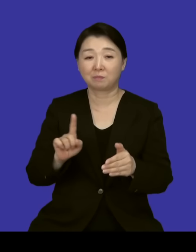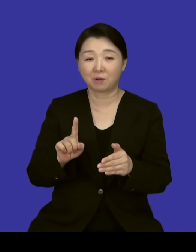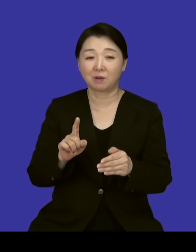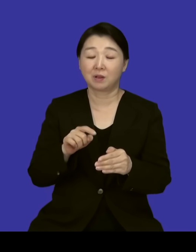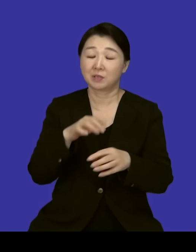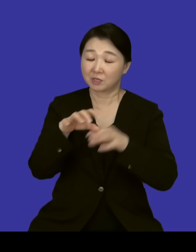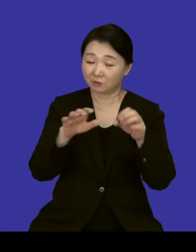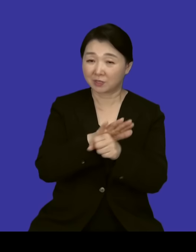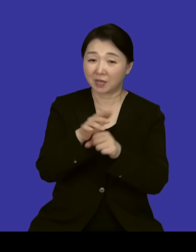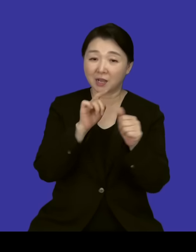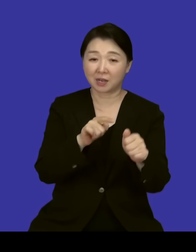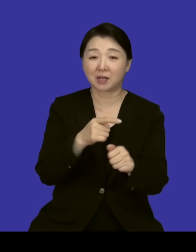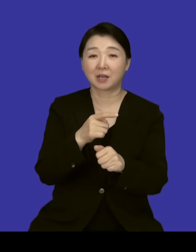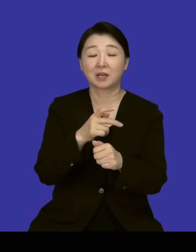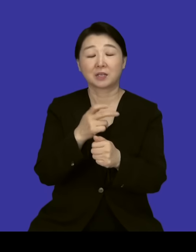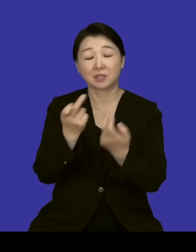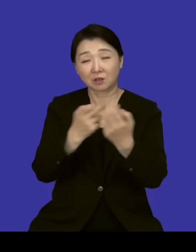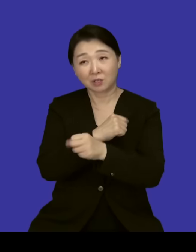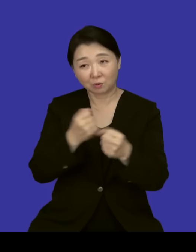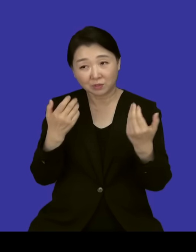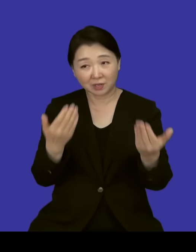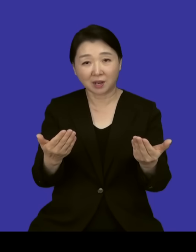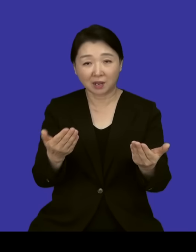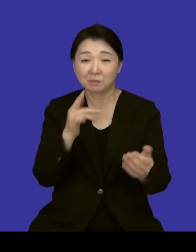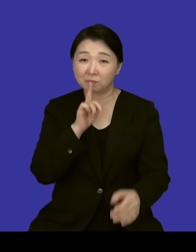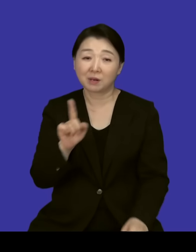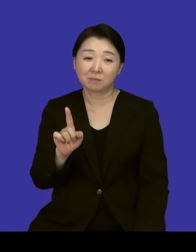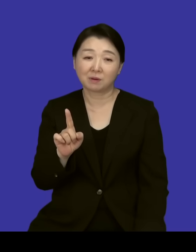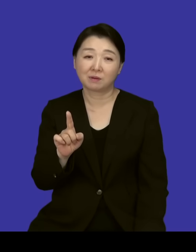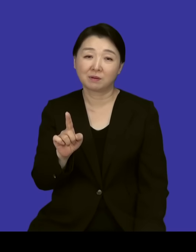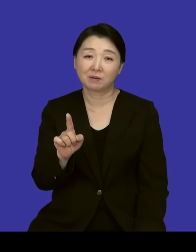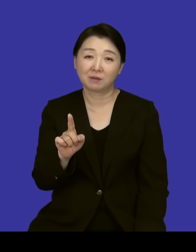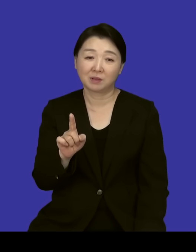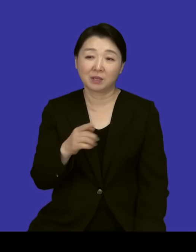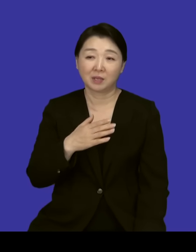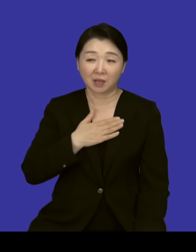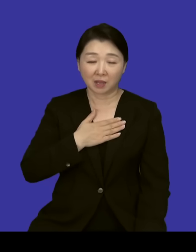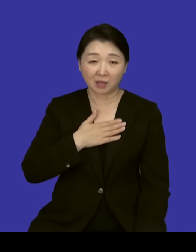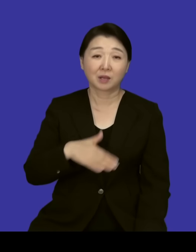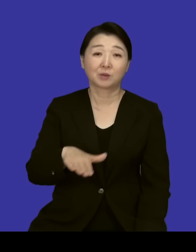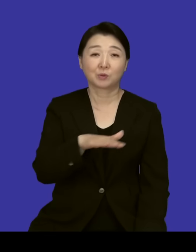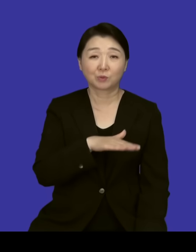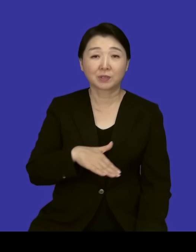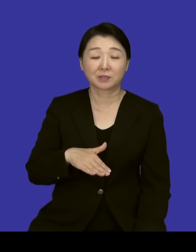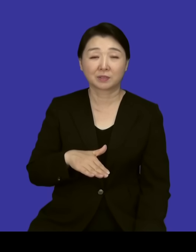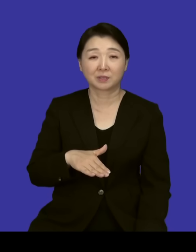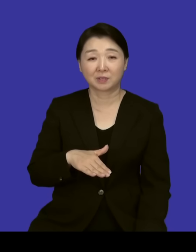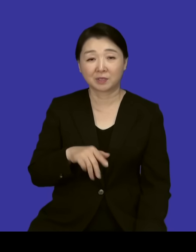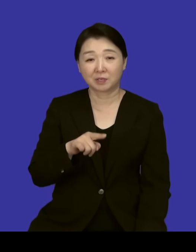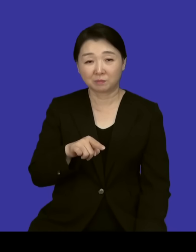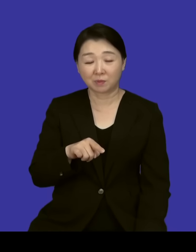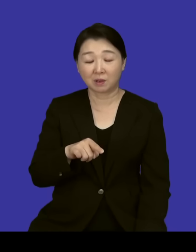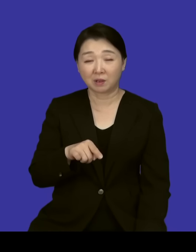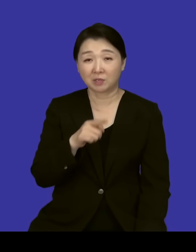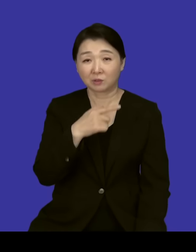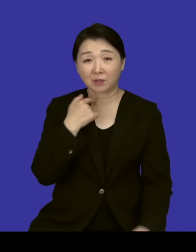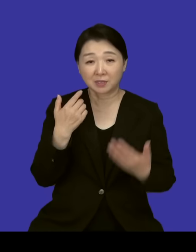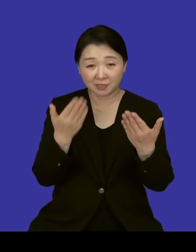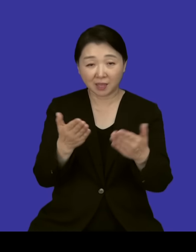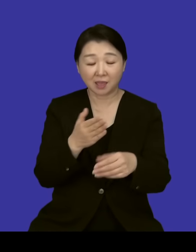이웃을 사랑하라, 내 형제를 용서해라, 그런 것 자체가 우리를 그게 오히려 네가